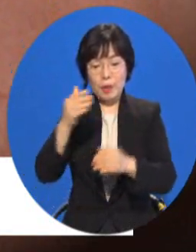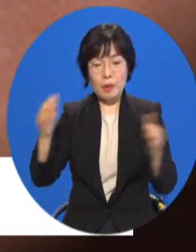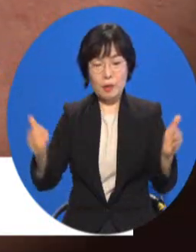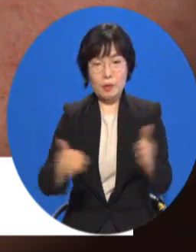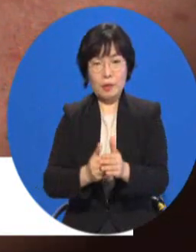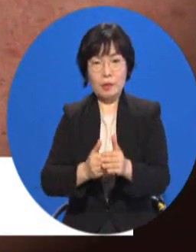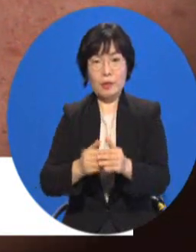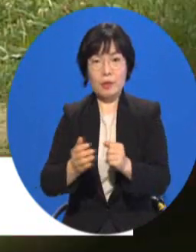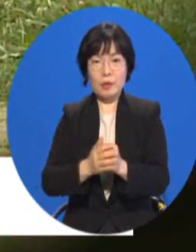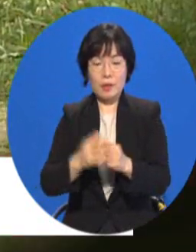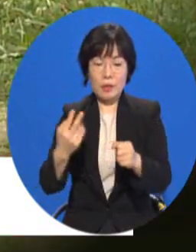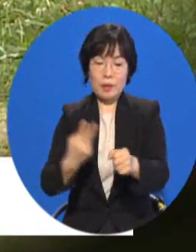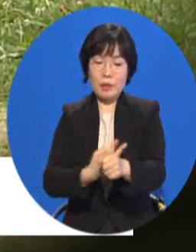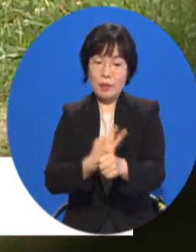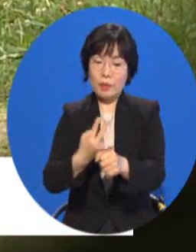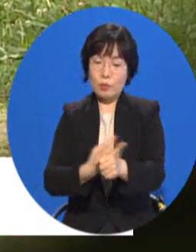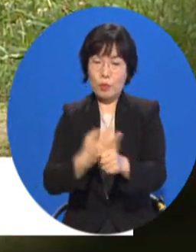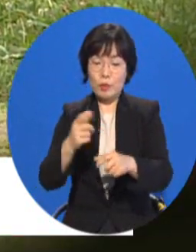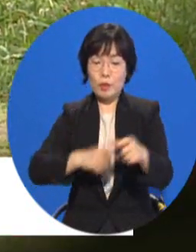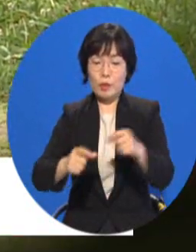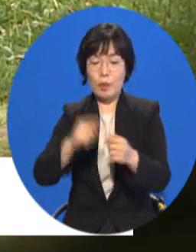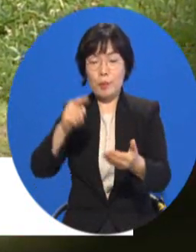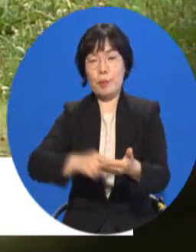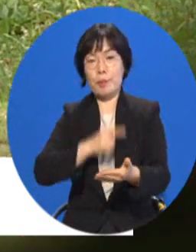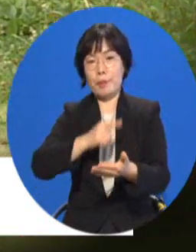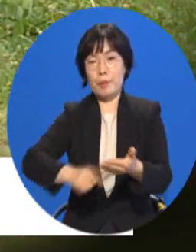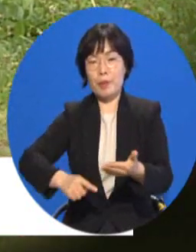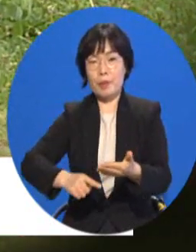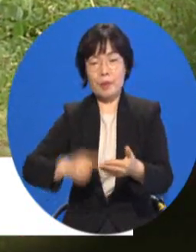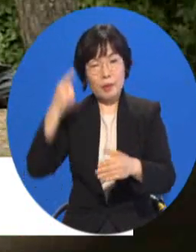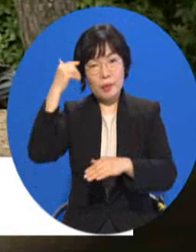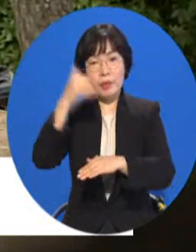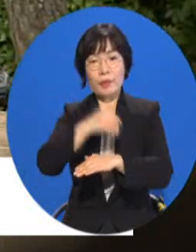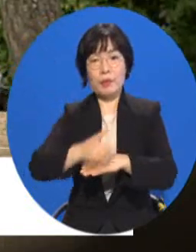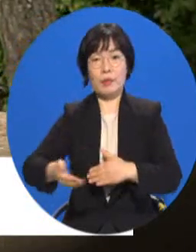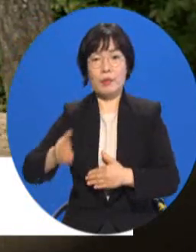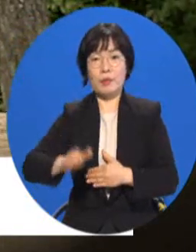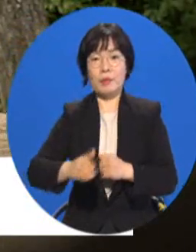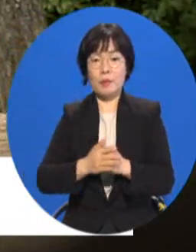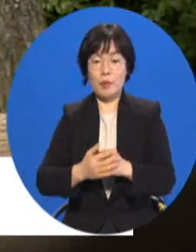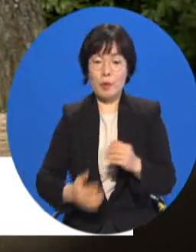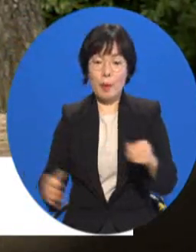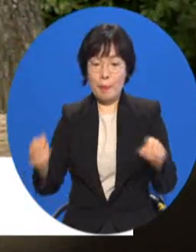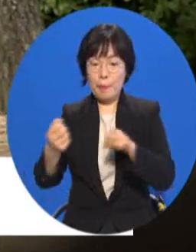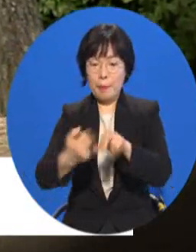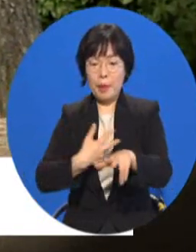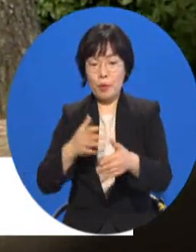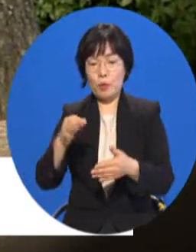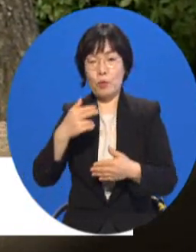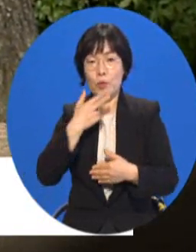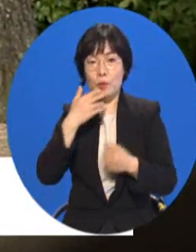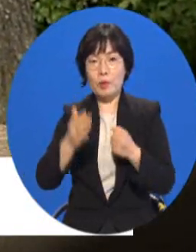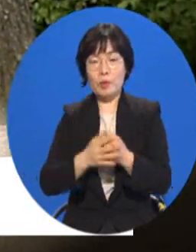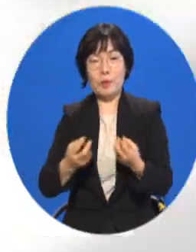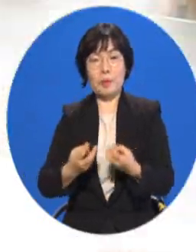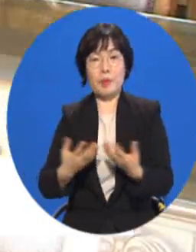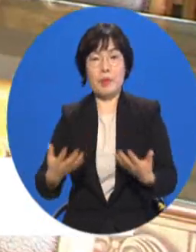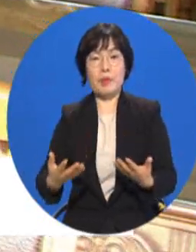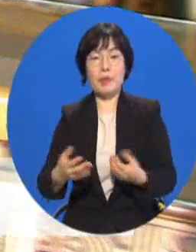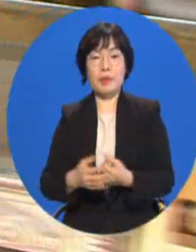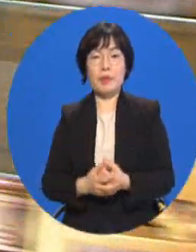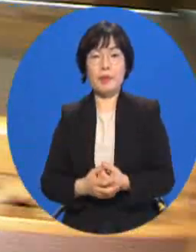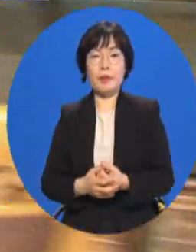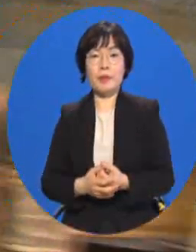대로 근무 시간을 늘려 못 받은 임금을 보전할 계획이지만 당장 쓸 돈이 부족한 건 어쩔 수 없습니다.